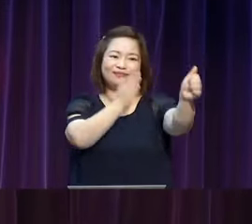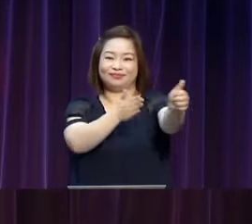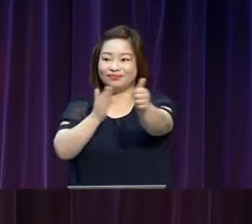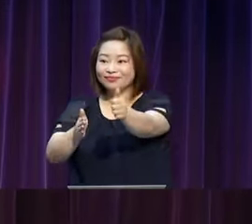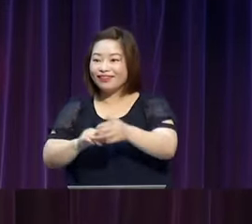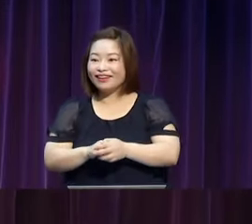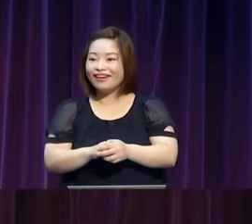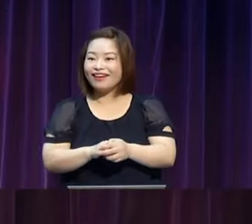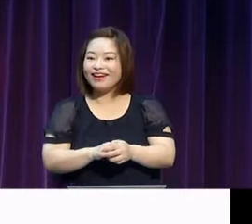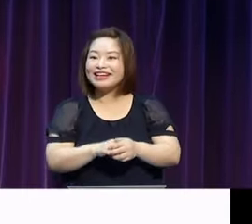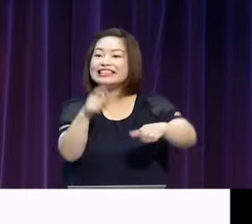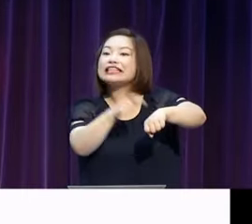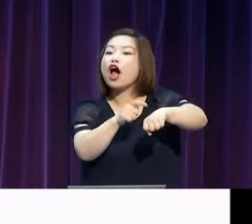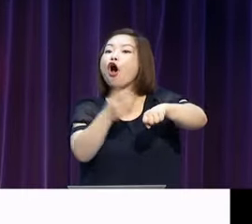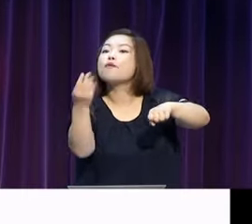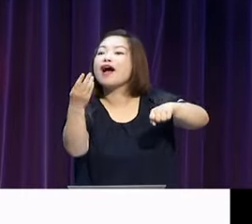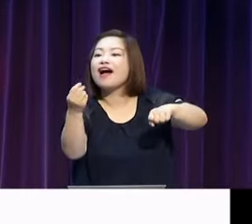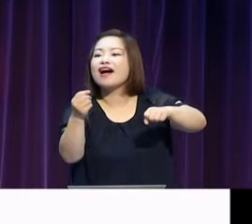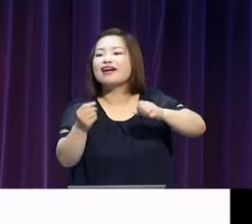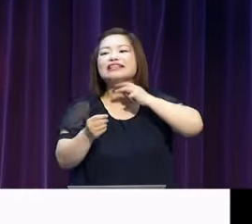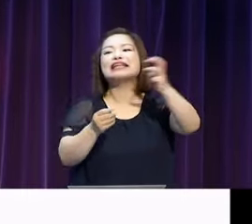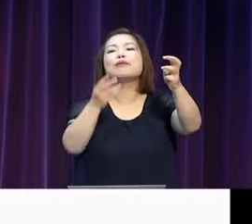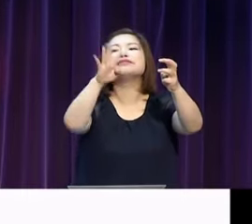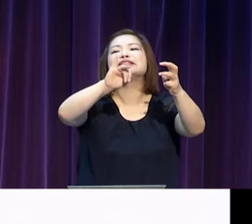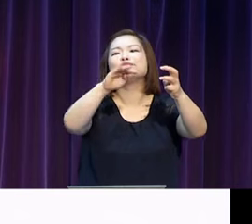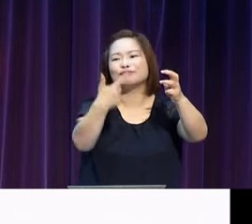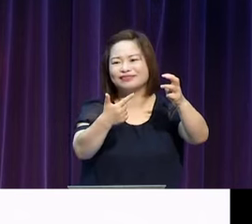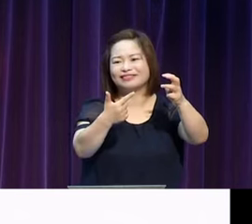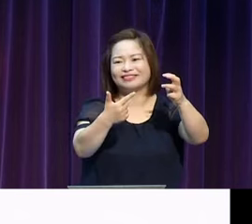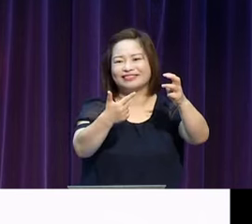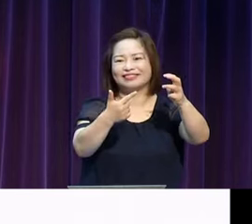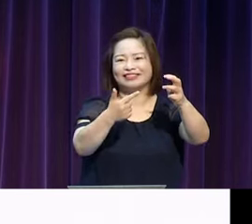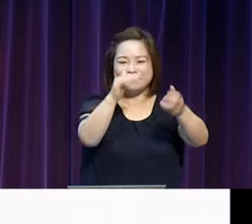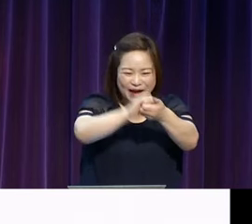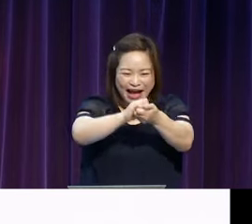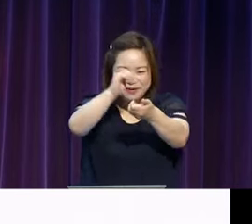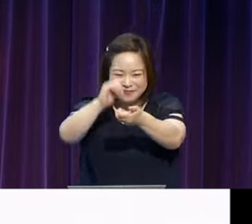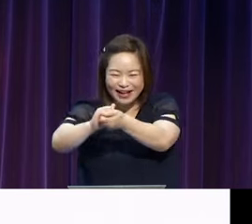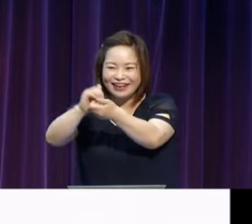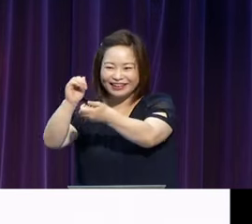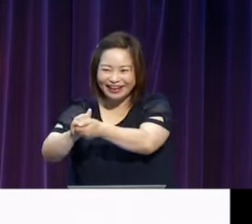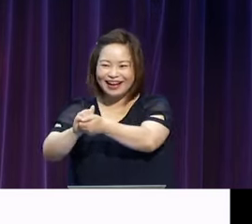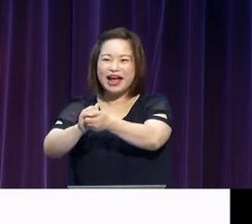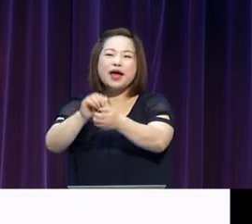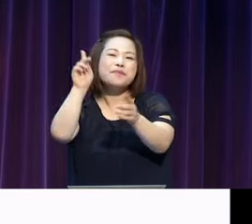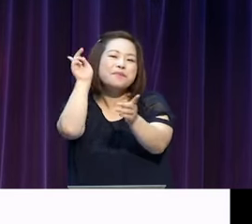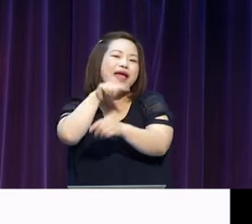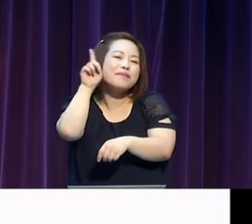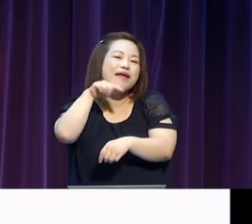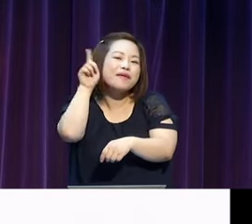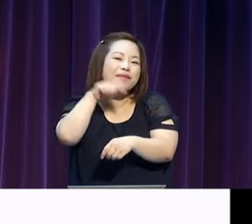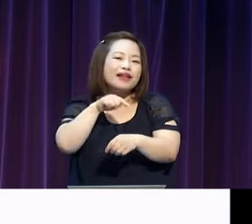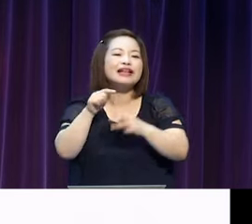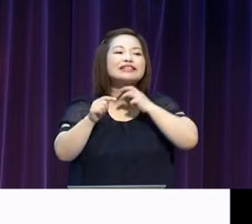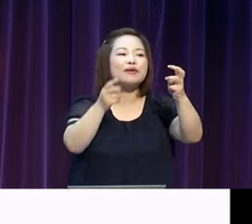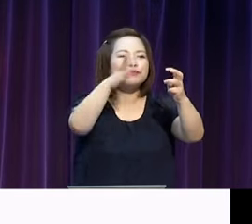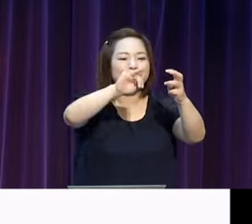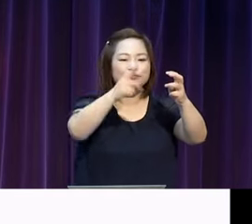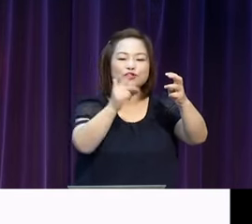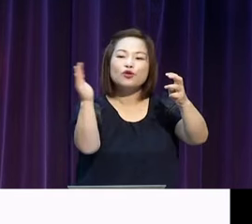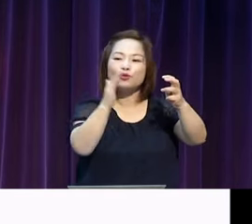얼마 정도요? 예, 30분 정도는 읽어야 돼. 꼭 그렇게 하시기 바랍니다. 30분